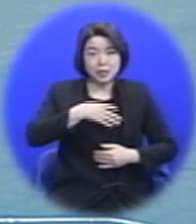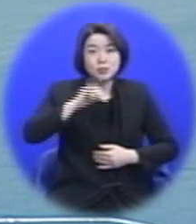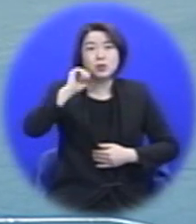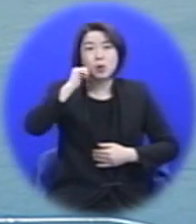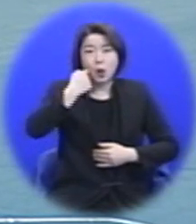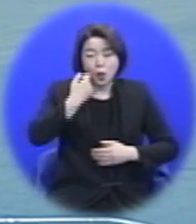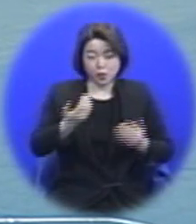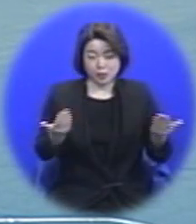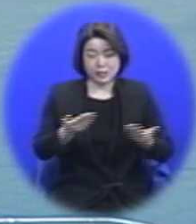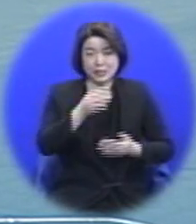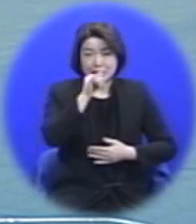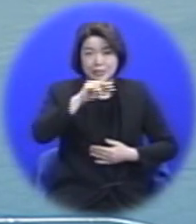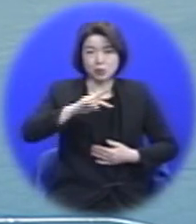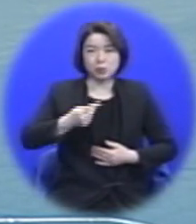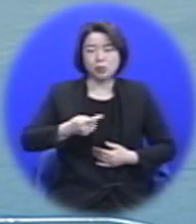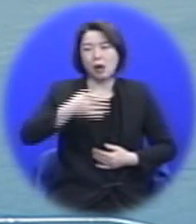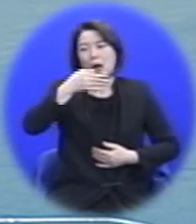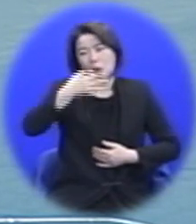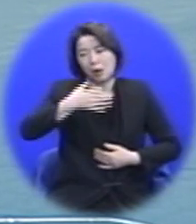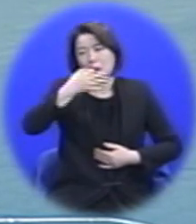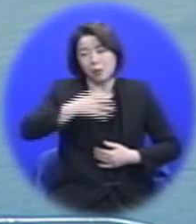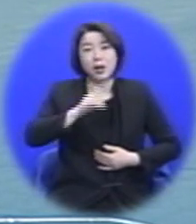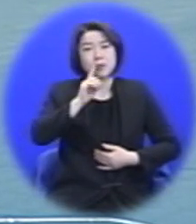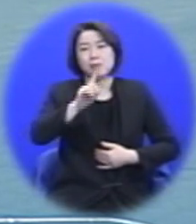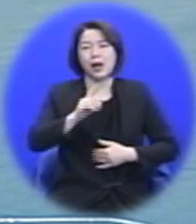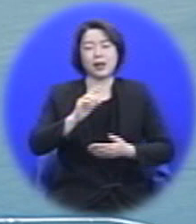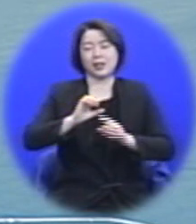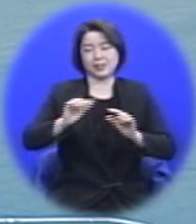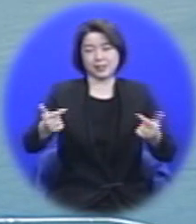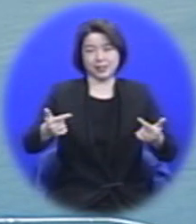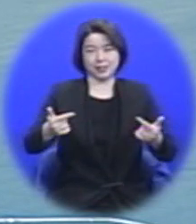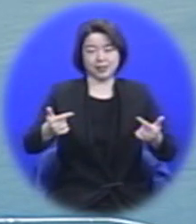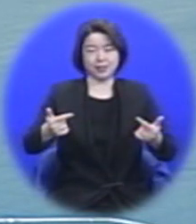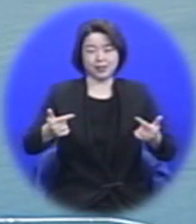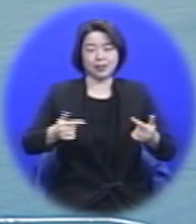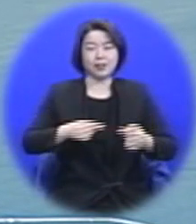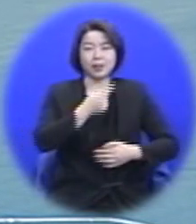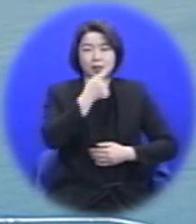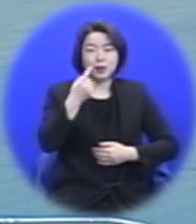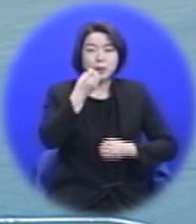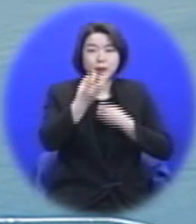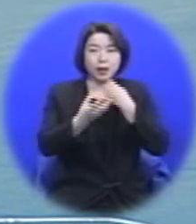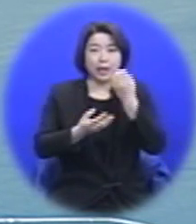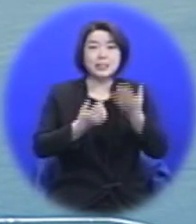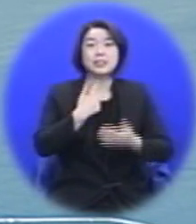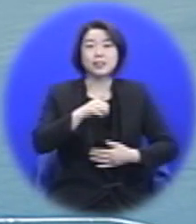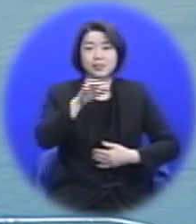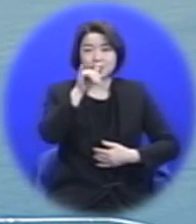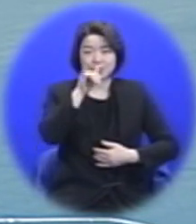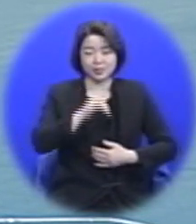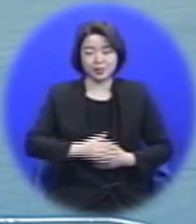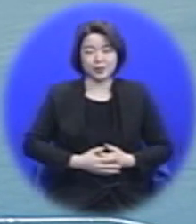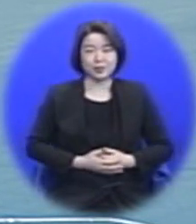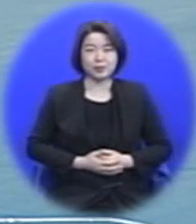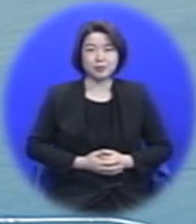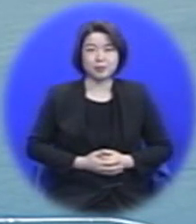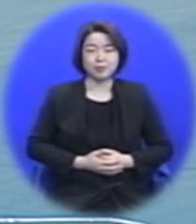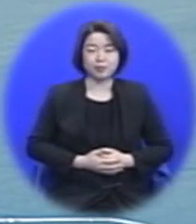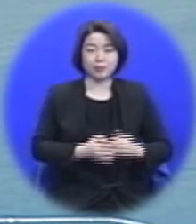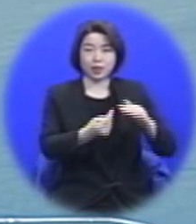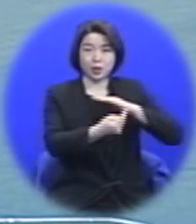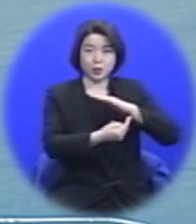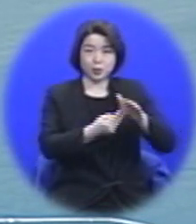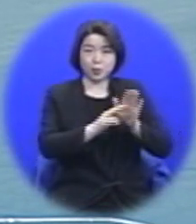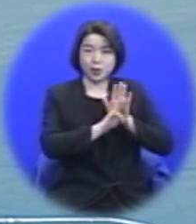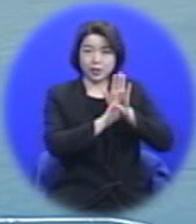힘들다는 말을 하지 않게 되었다고 그렇게 간증하는 말씀을 들었습니다.